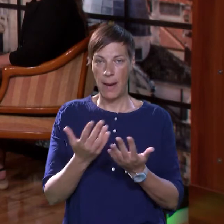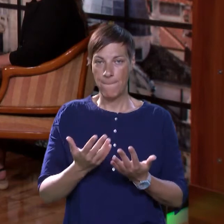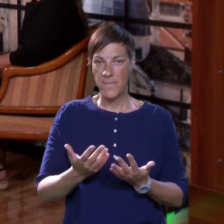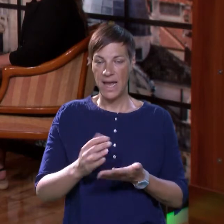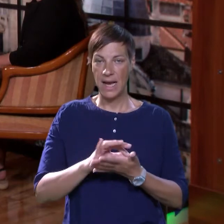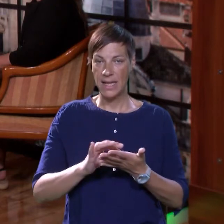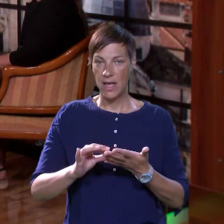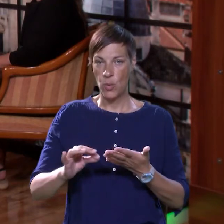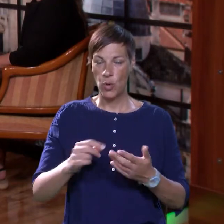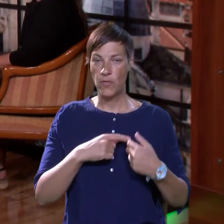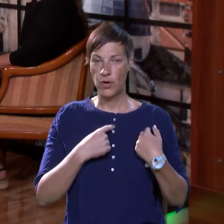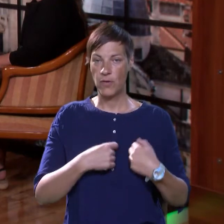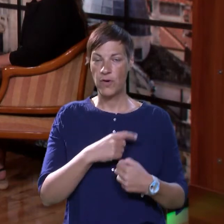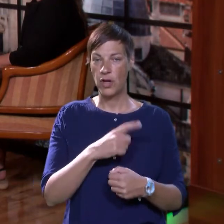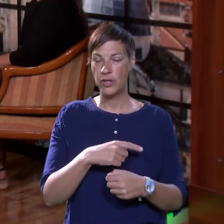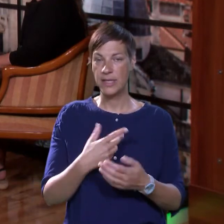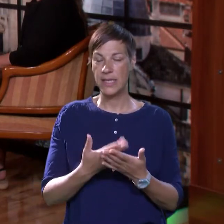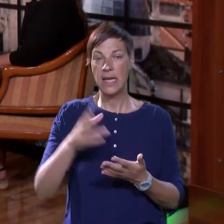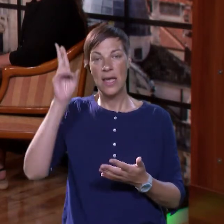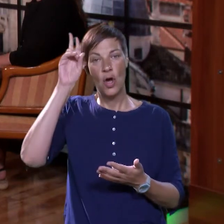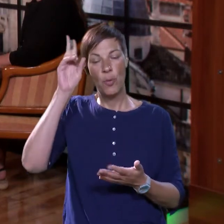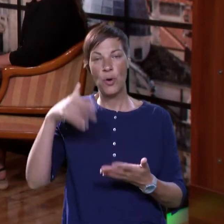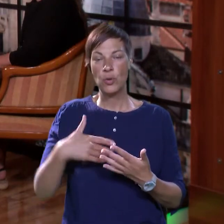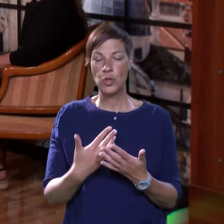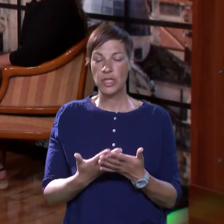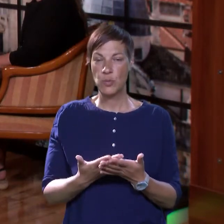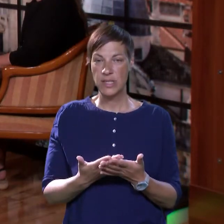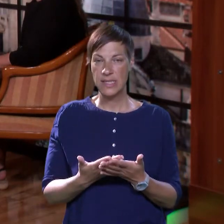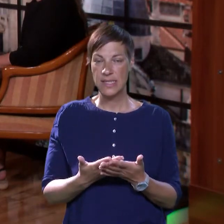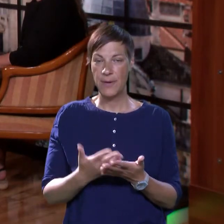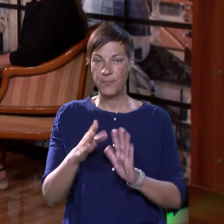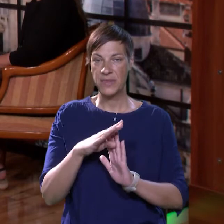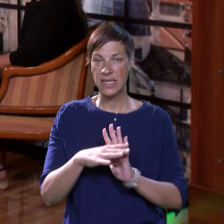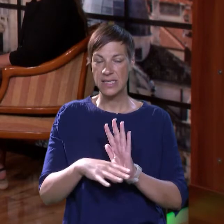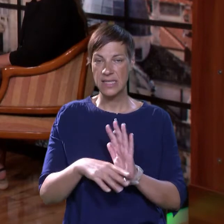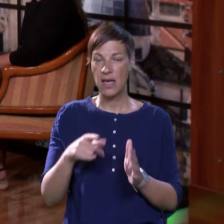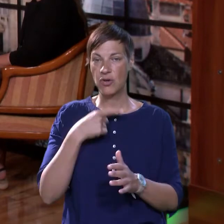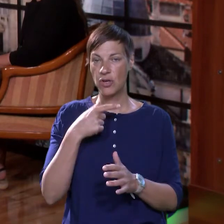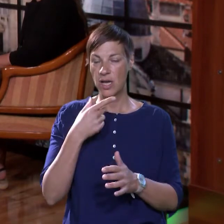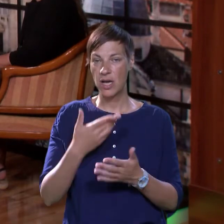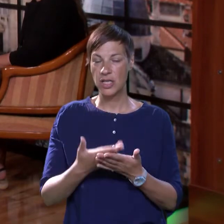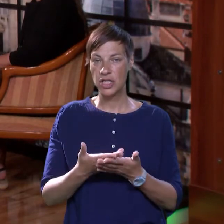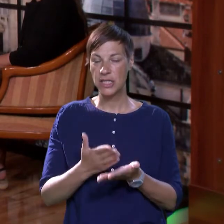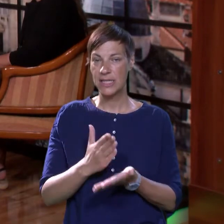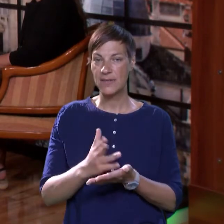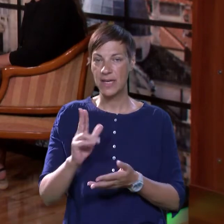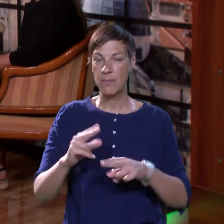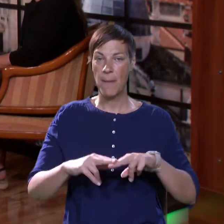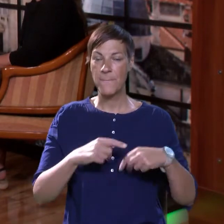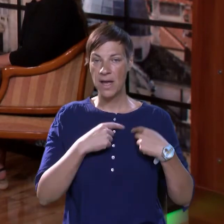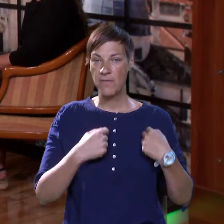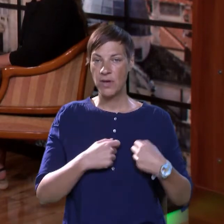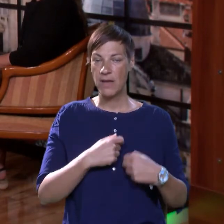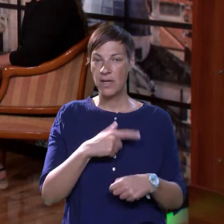pregleda ugovor o volontiranju i svejedno se omogući, zato što zakon izričito kaže svaki ima pravo